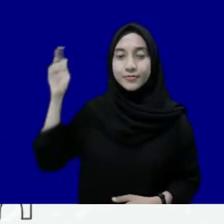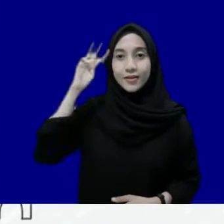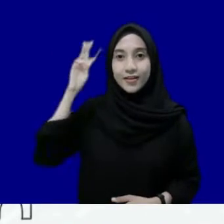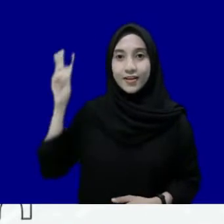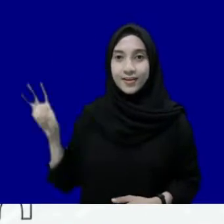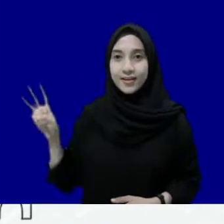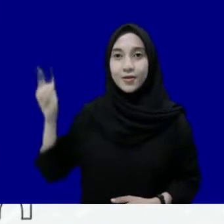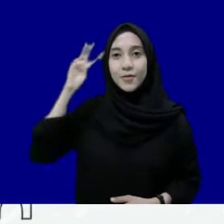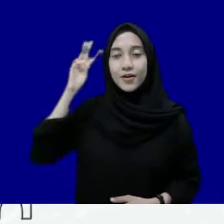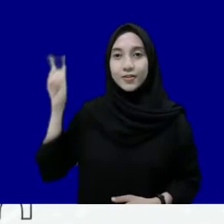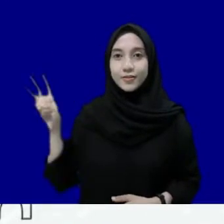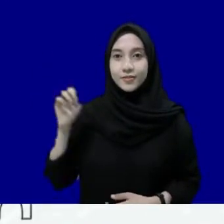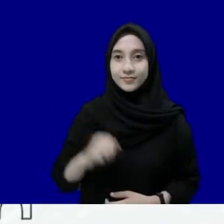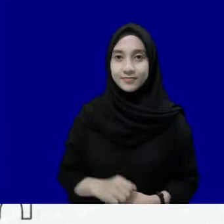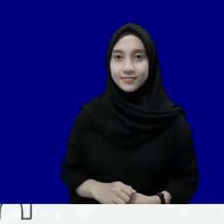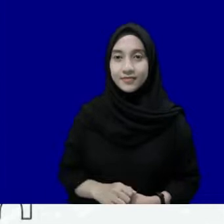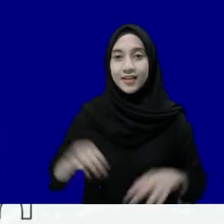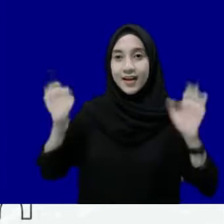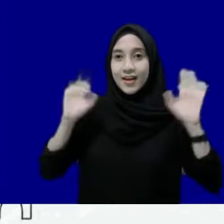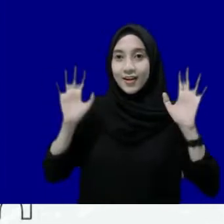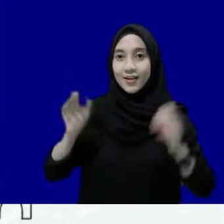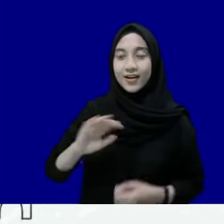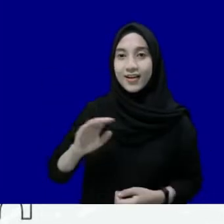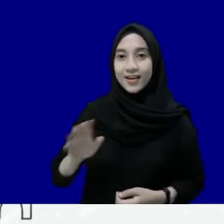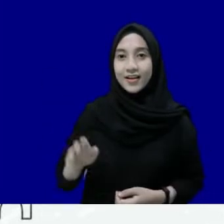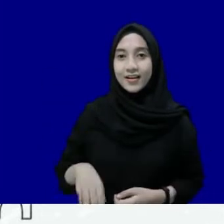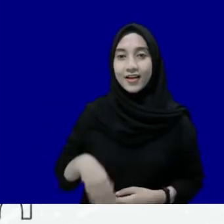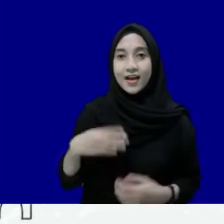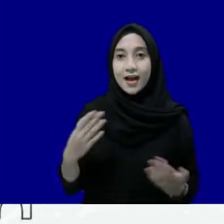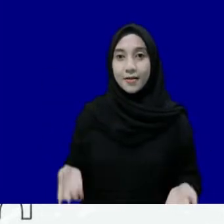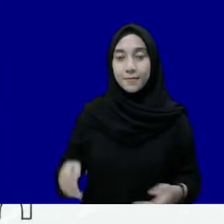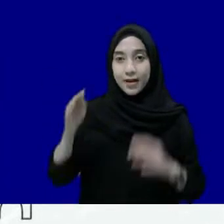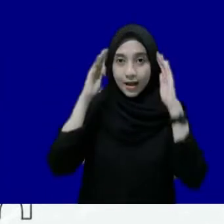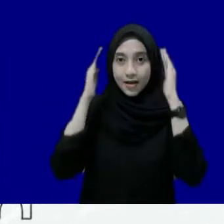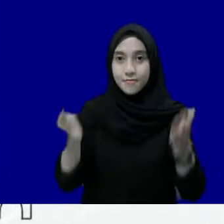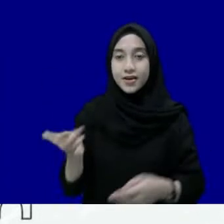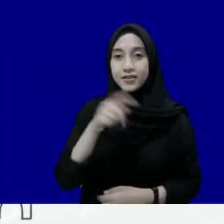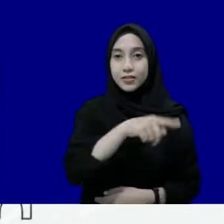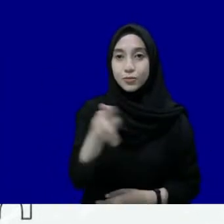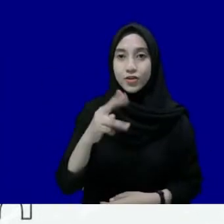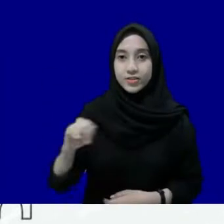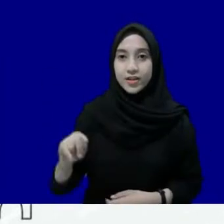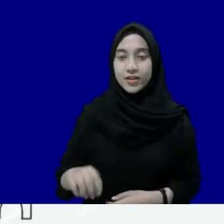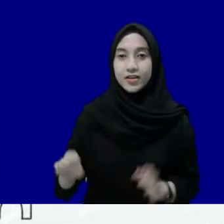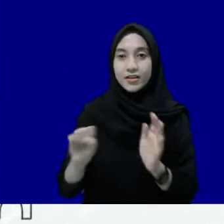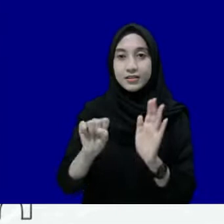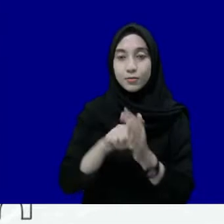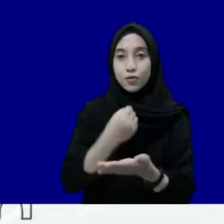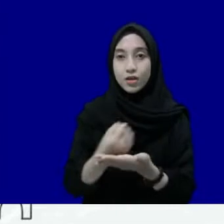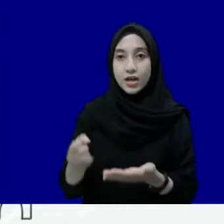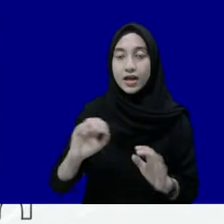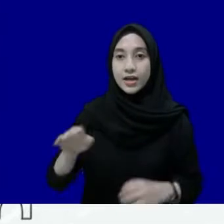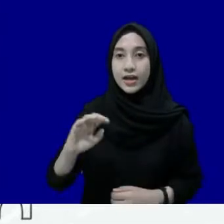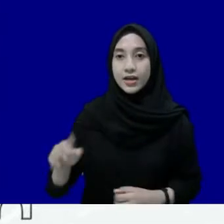Assalamualaikum warahmatullahi wabarakatuh. Halo anak-anak, apa kabar semuanya? Semoga anak-anak dalam keadaan sehat